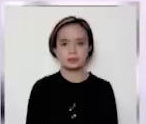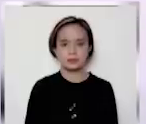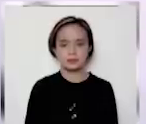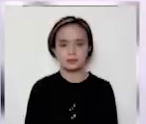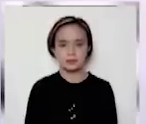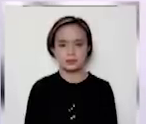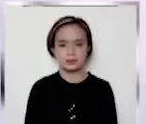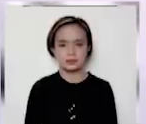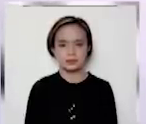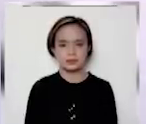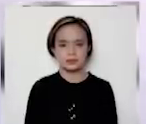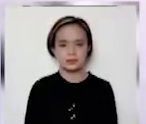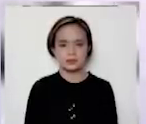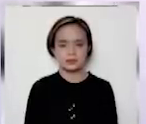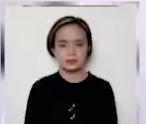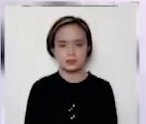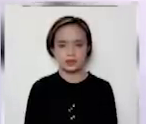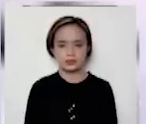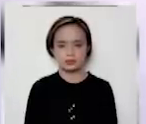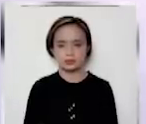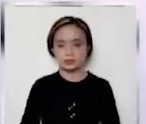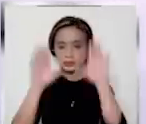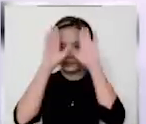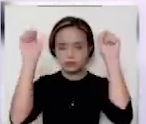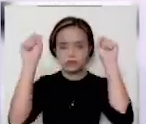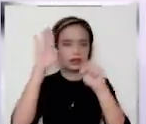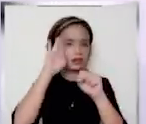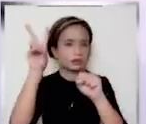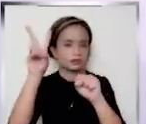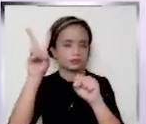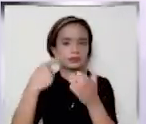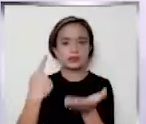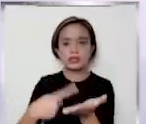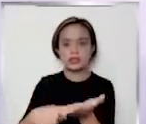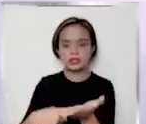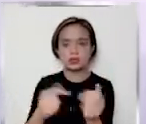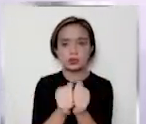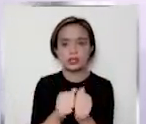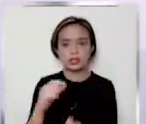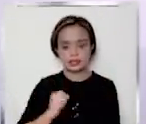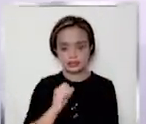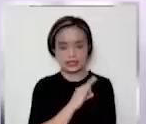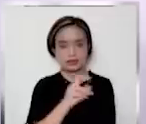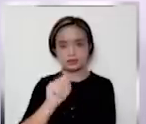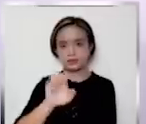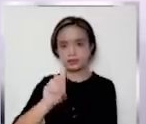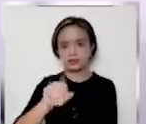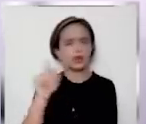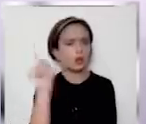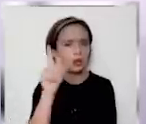Tinalakay ni Pangulong Bongbong Marcos at ng mga tauhan ng NEDA ang Philippine Development Plan